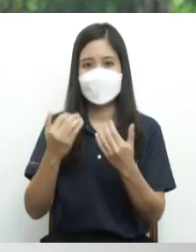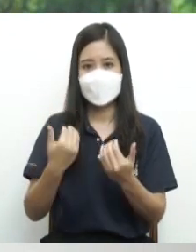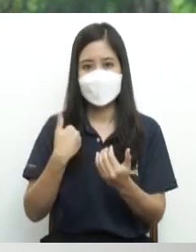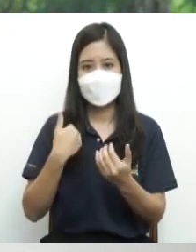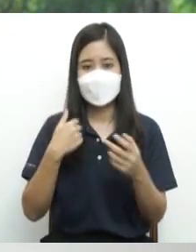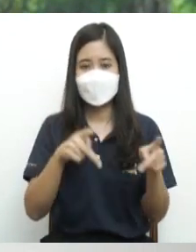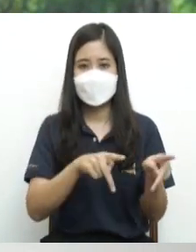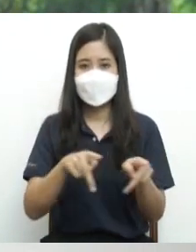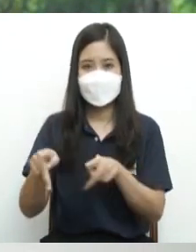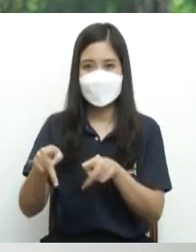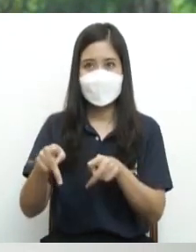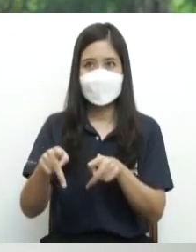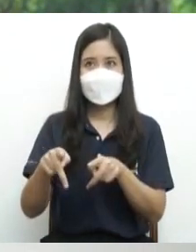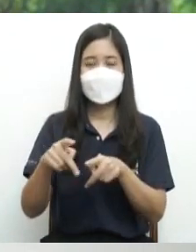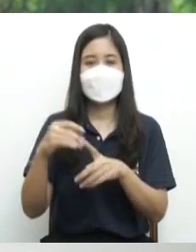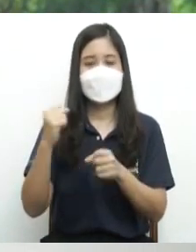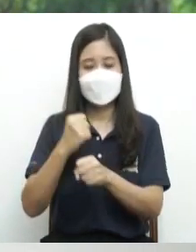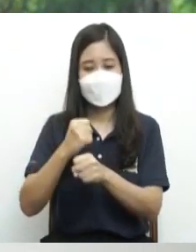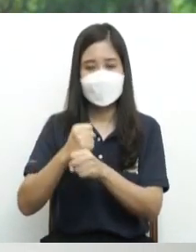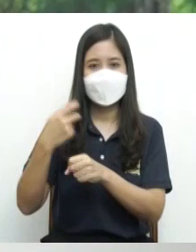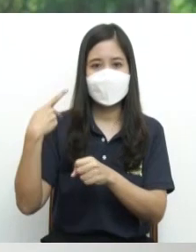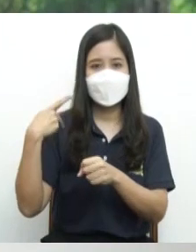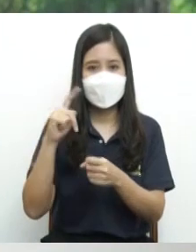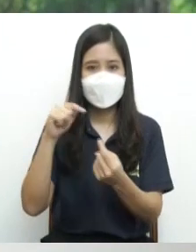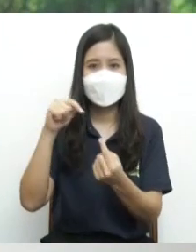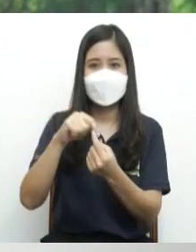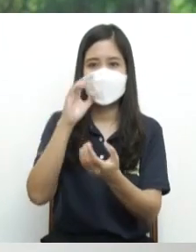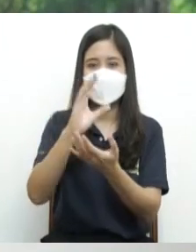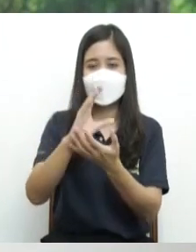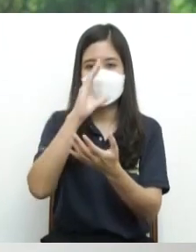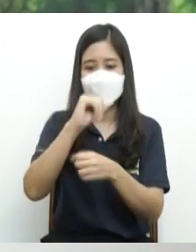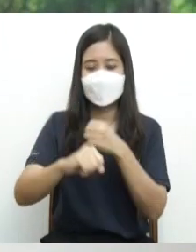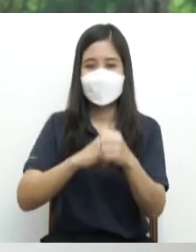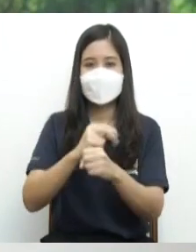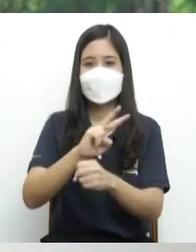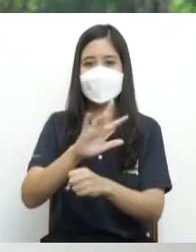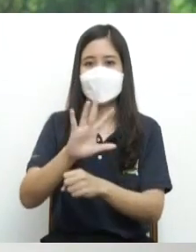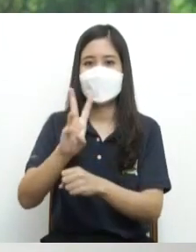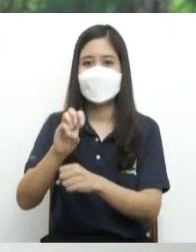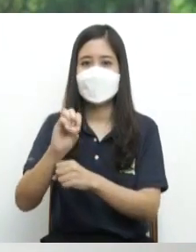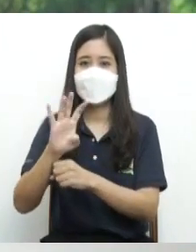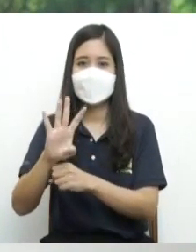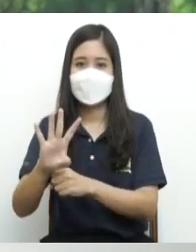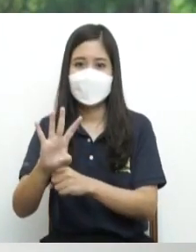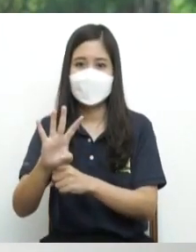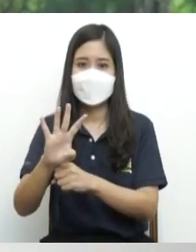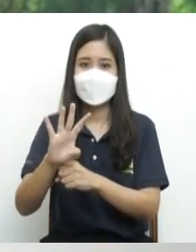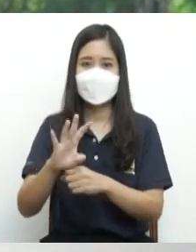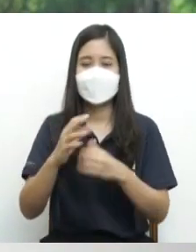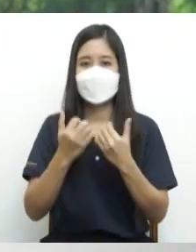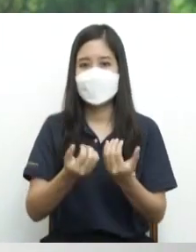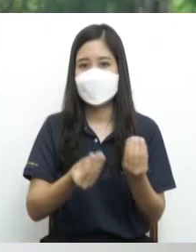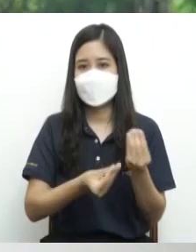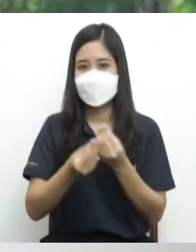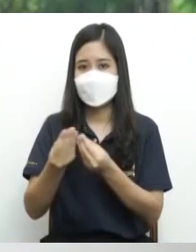าจิตผู้ทำคุณประโยชน์ทางการศึกษาประจำปี2564นะคะนั่นก็คือเราทำพิธีมุทิตาจิตขึ้นสำหรับท่